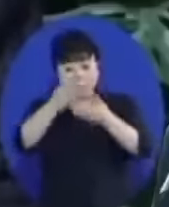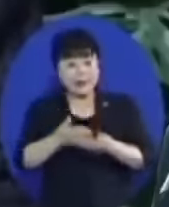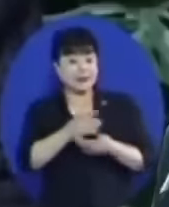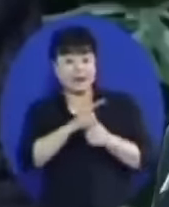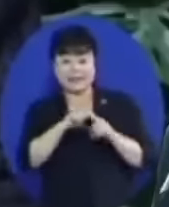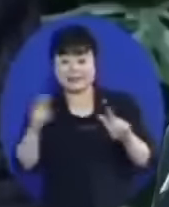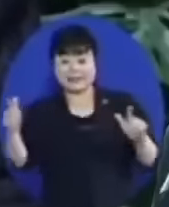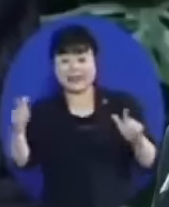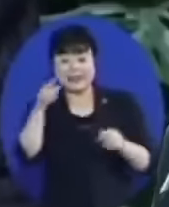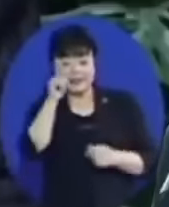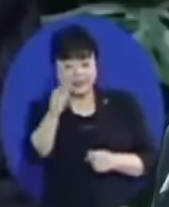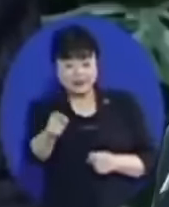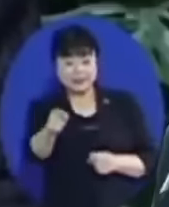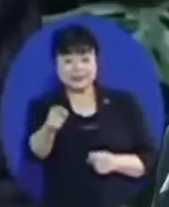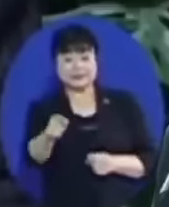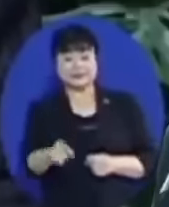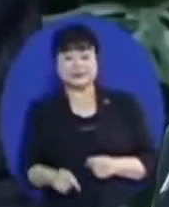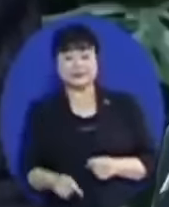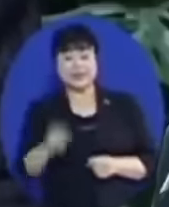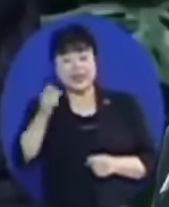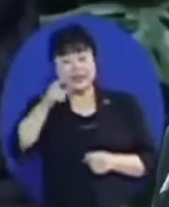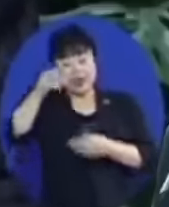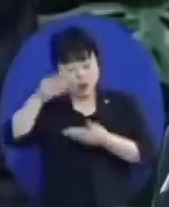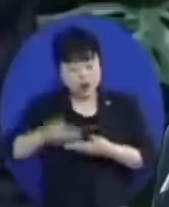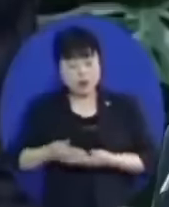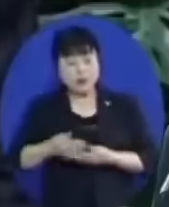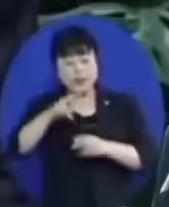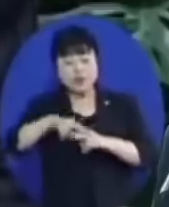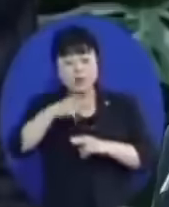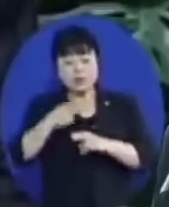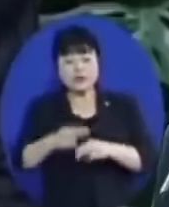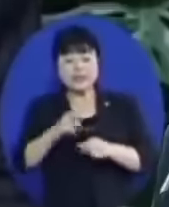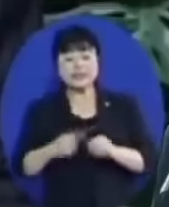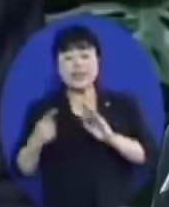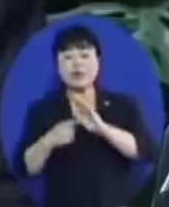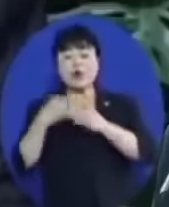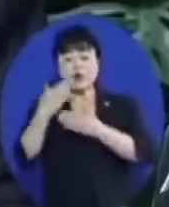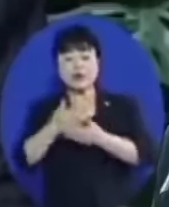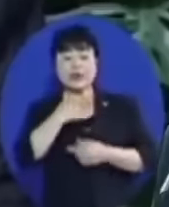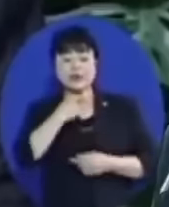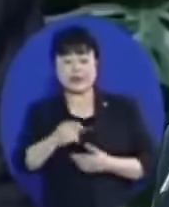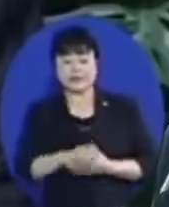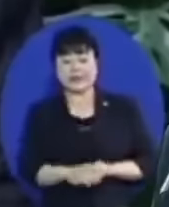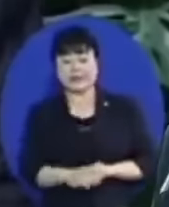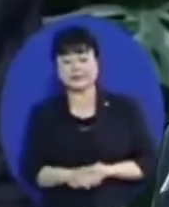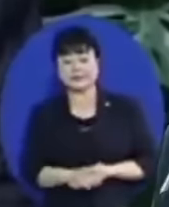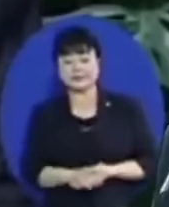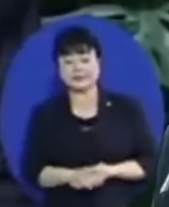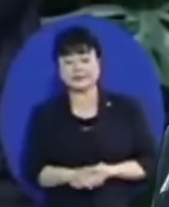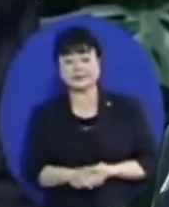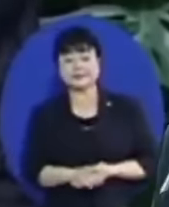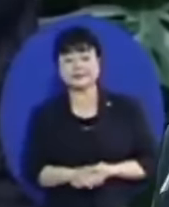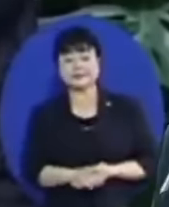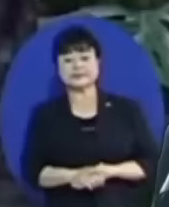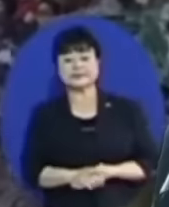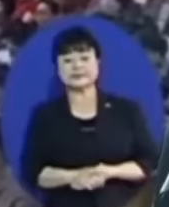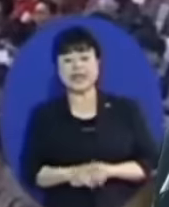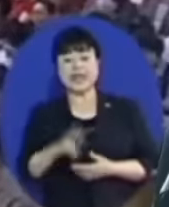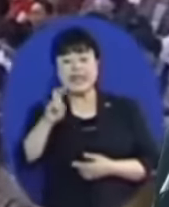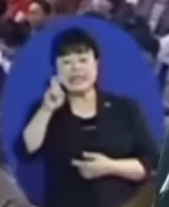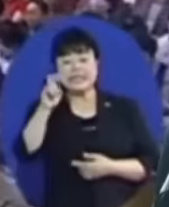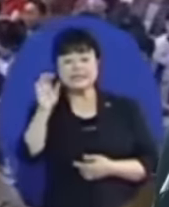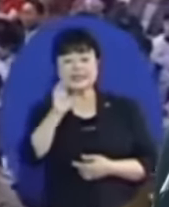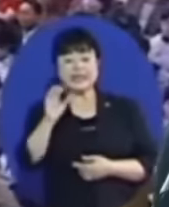것입니다. 이것을 임금과 선물이란 제목으로 한번 설명을 해보고자 생각합니다. 20세기